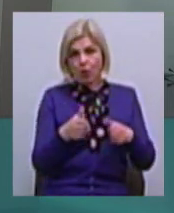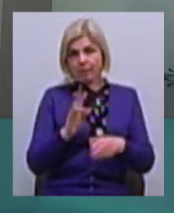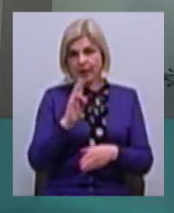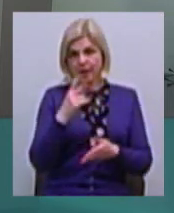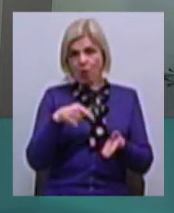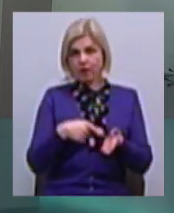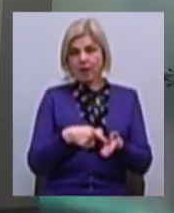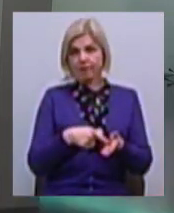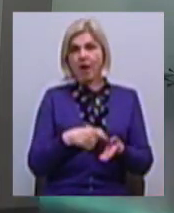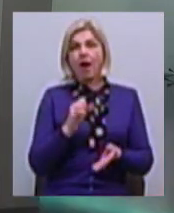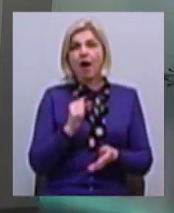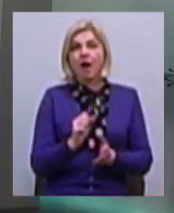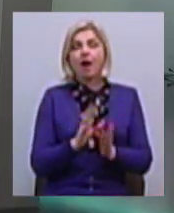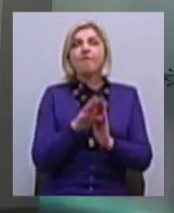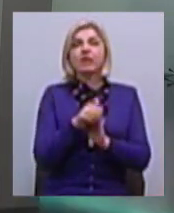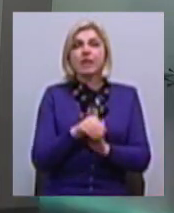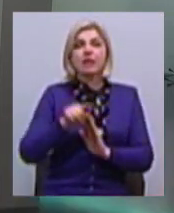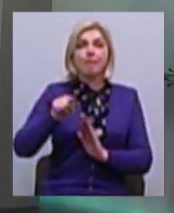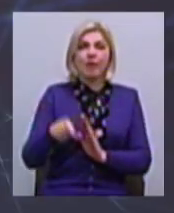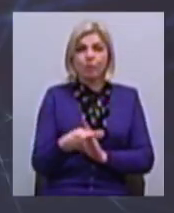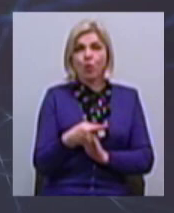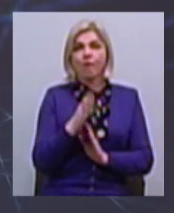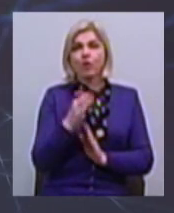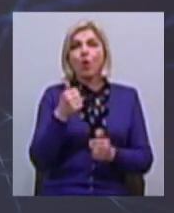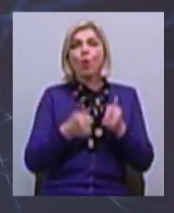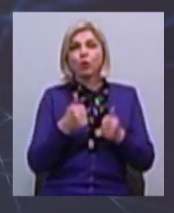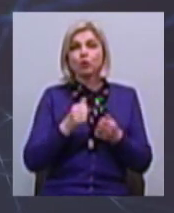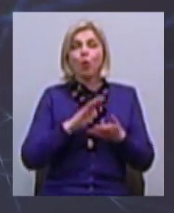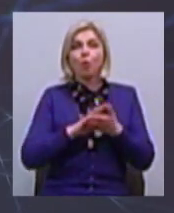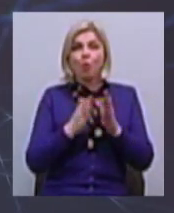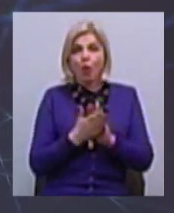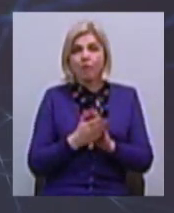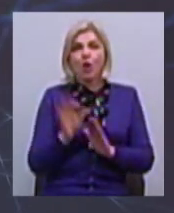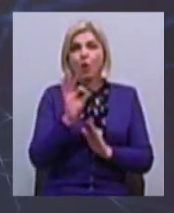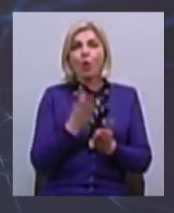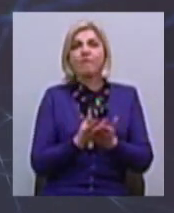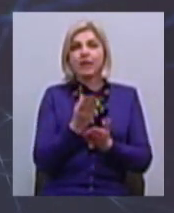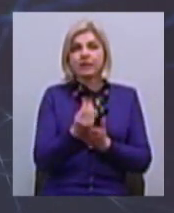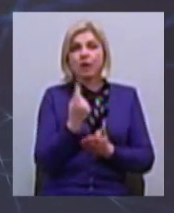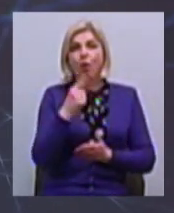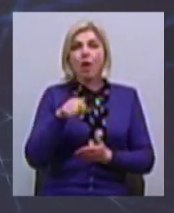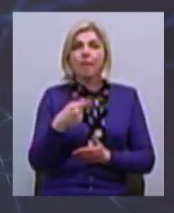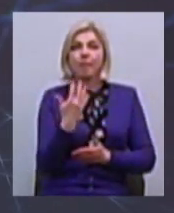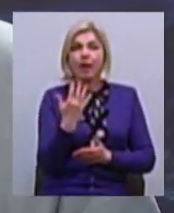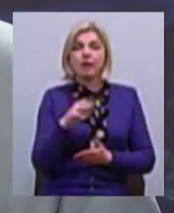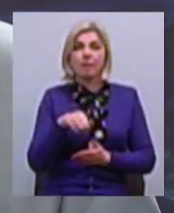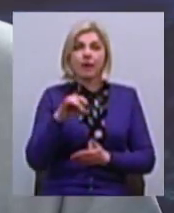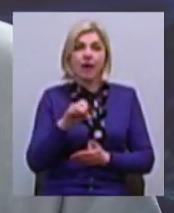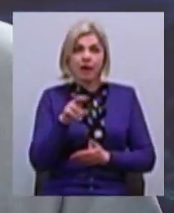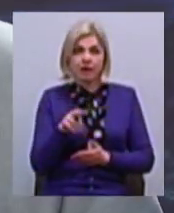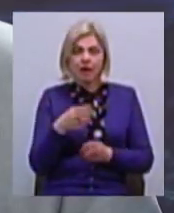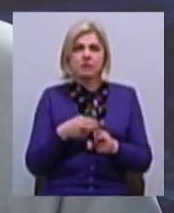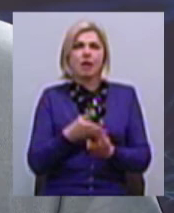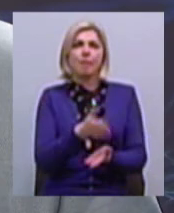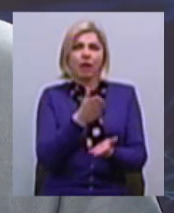А внесення вимоги в конкурсні умови щодо фінансування 1,5 мільярда – це прямий путь